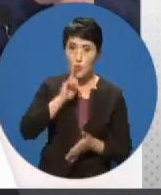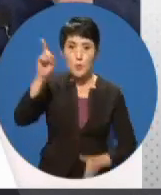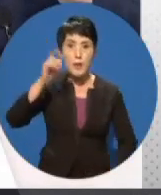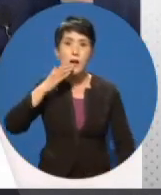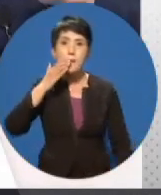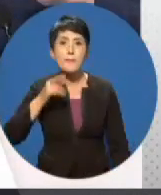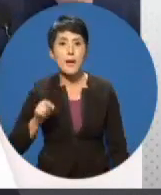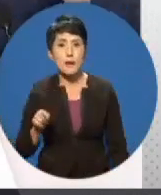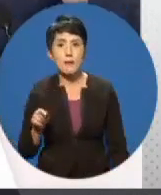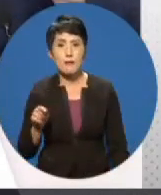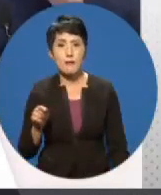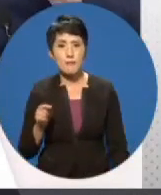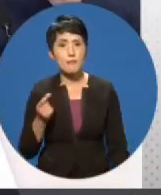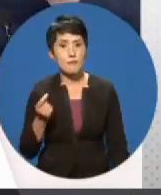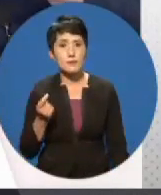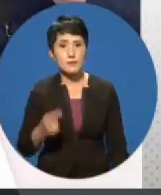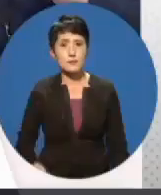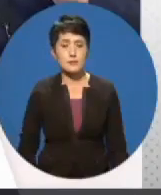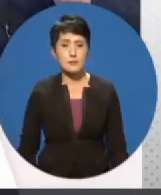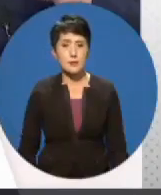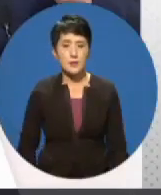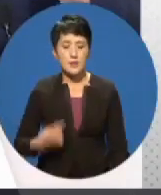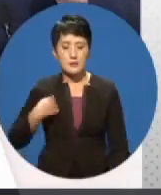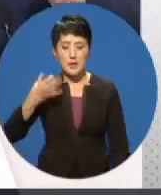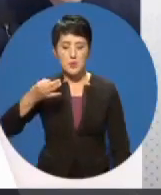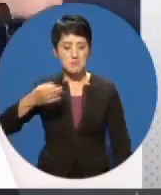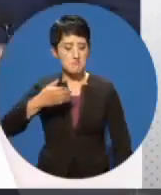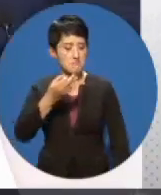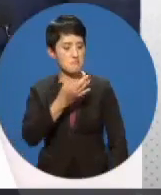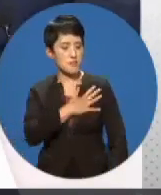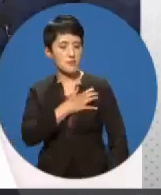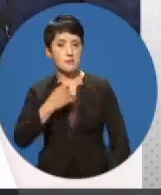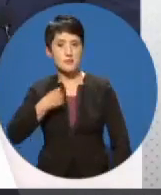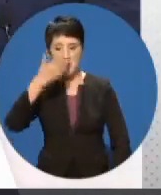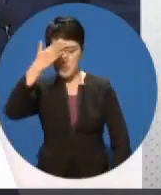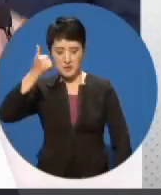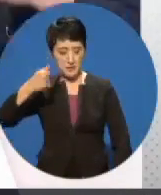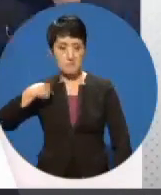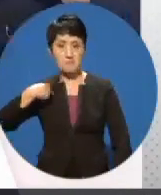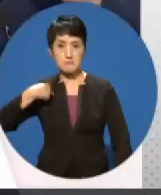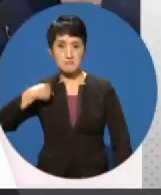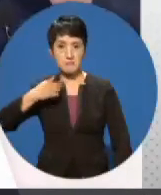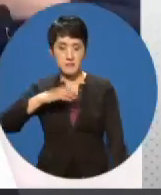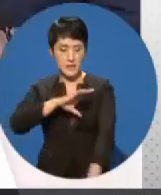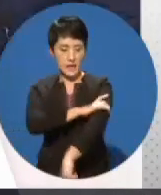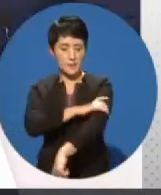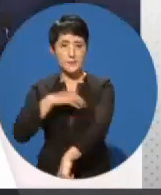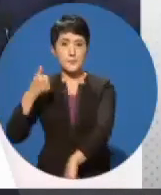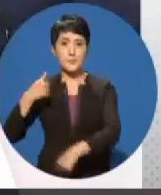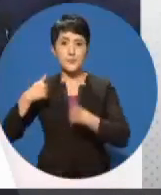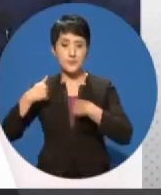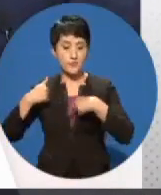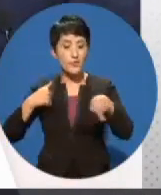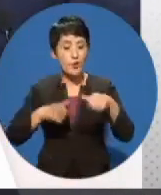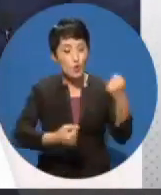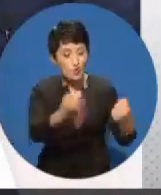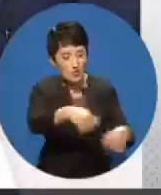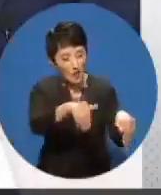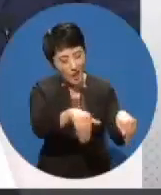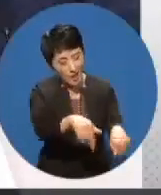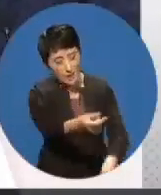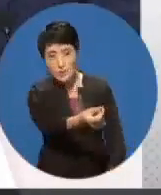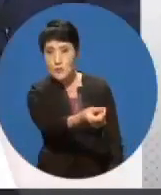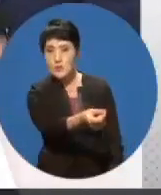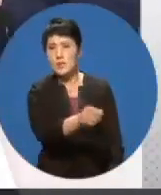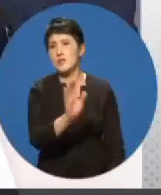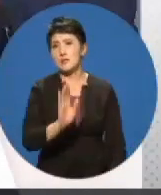약하다고 그거는 저는 전형적인 유전무죄 무전유죄죠. 그런 게 말이 안 되고요. 만약에 공개적으로 여러 사람이 있는데 했으면 그건 당연히 모욕이고 그게 아니고